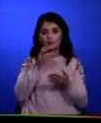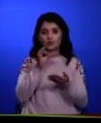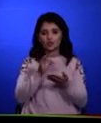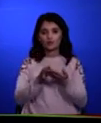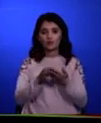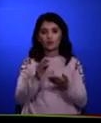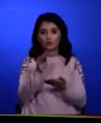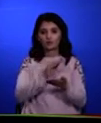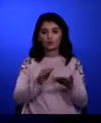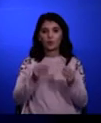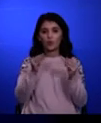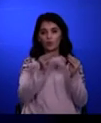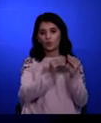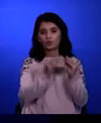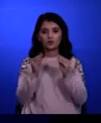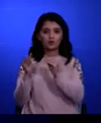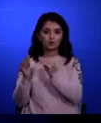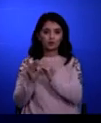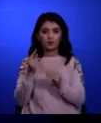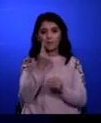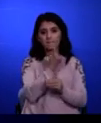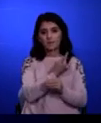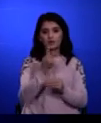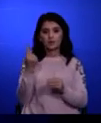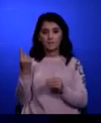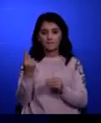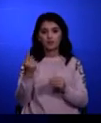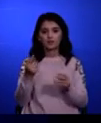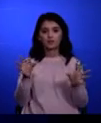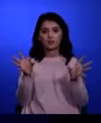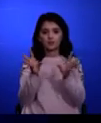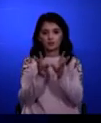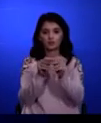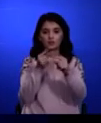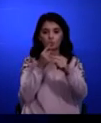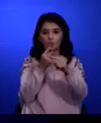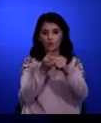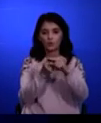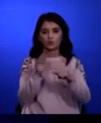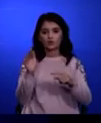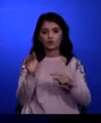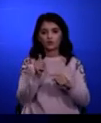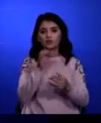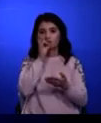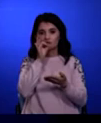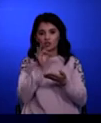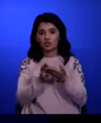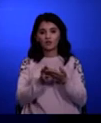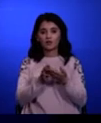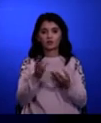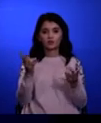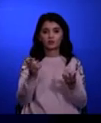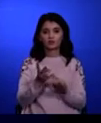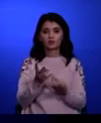chiqaramiz. O'nliklarni o'nliklarga, birliklarni birliklarga qo'shish bilan natijani